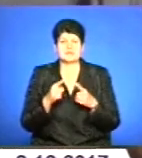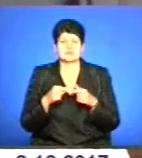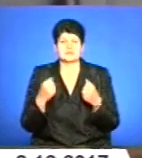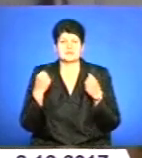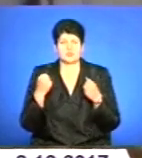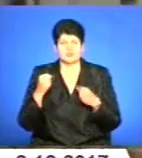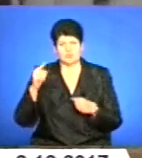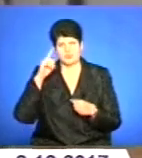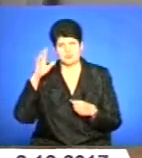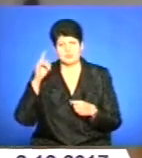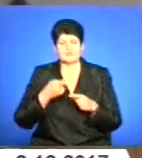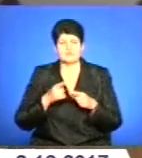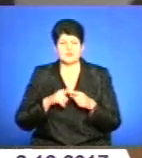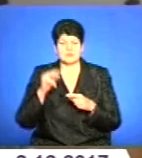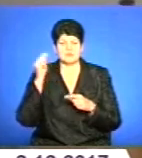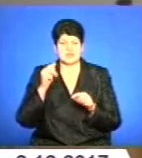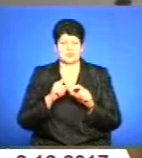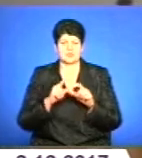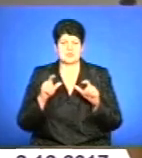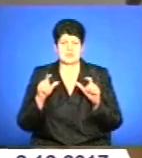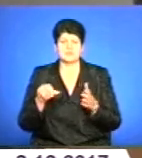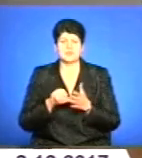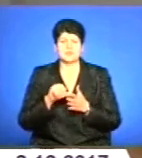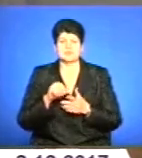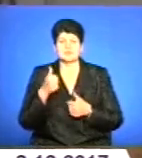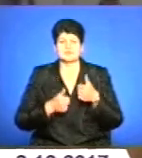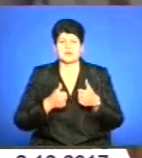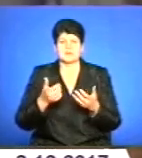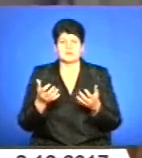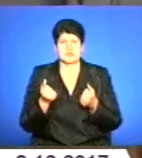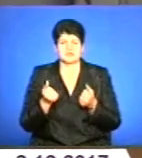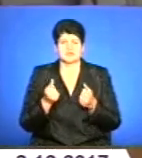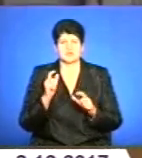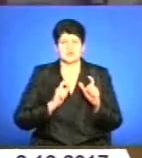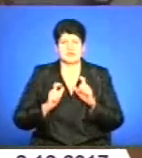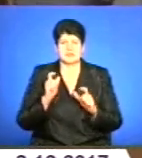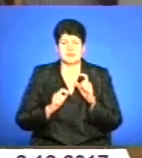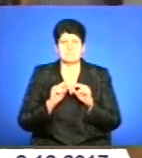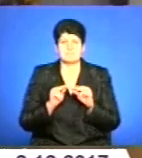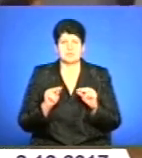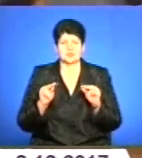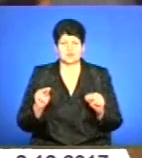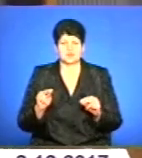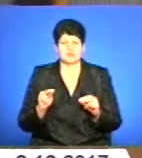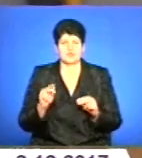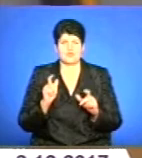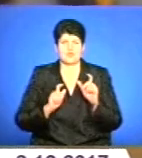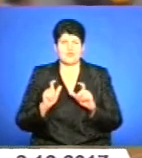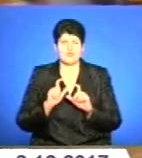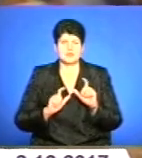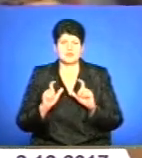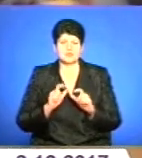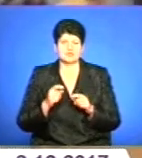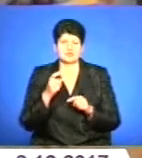років популяризують у цьому навчальному закладі. Участь у змаганнях взяли студенти педагогічного коледжу міста Броди, що на Львівщині,